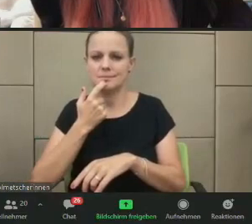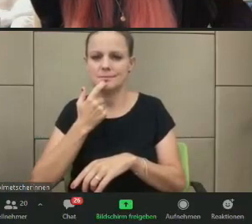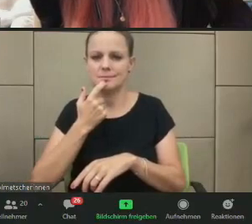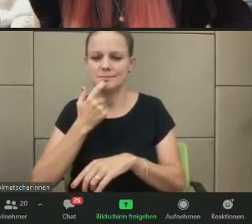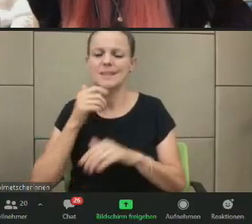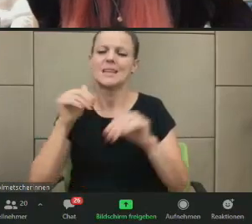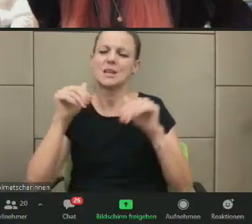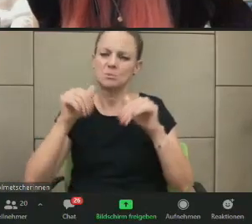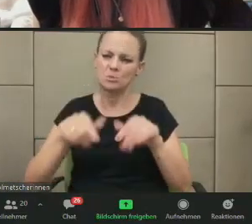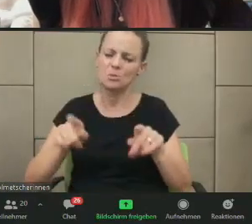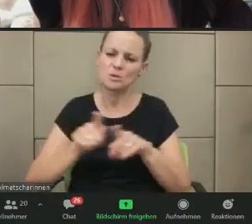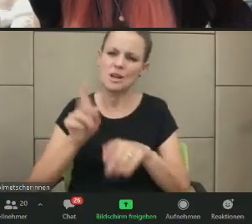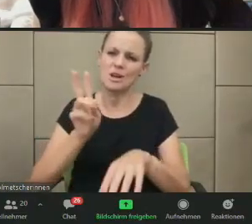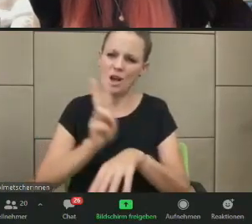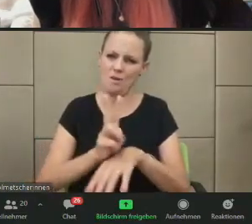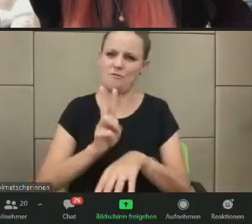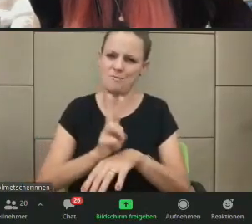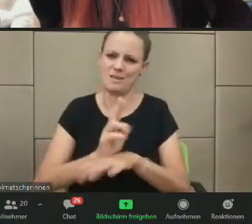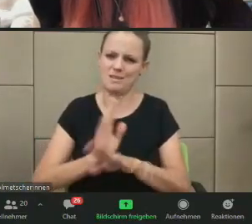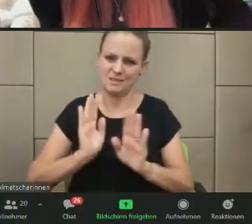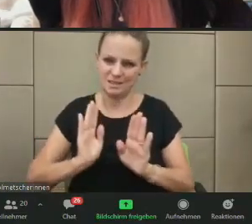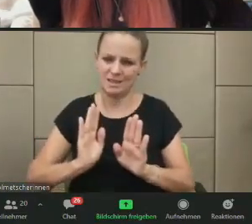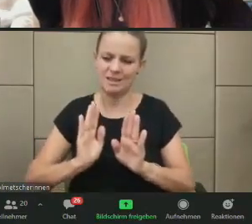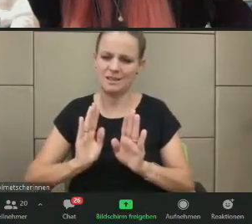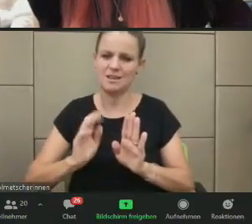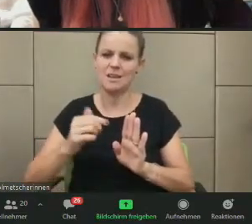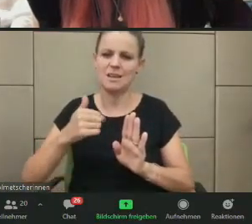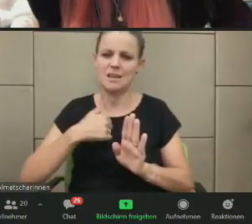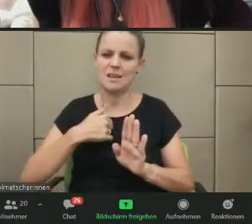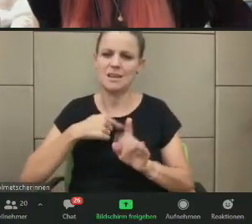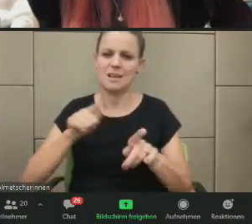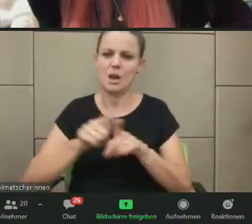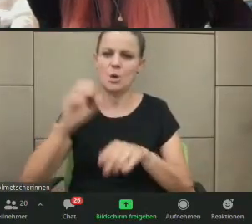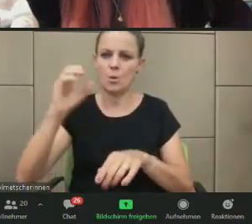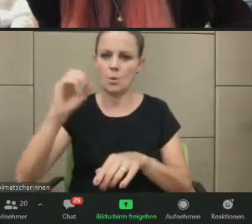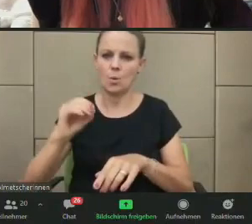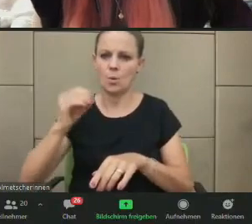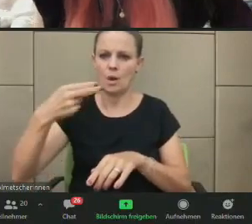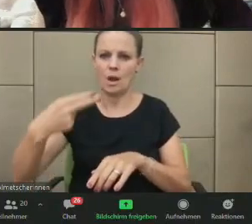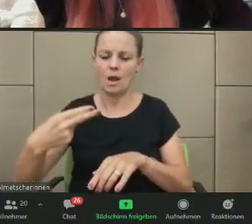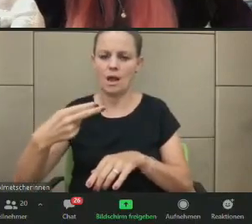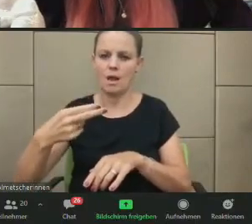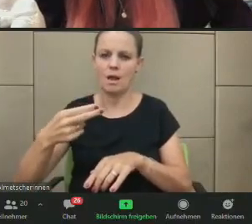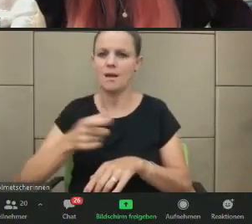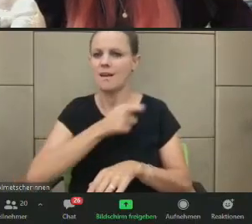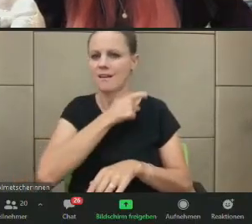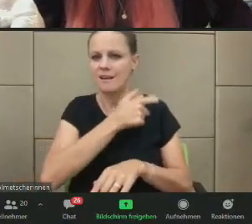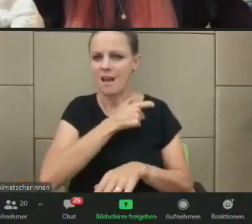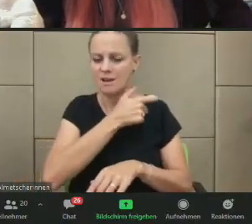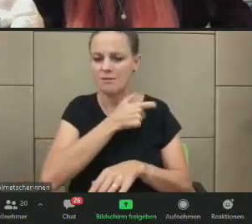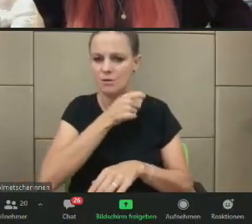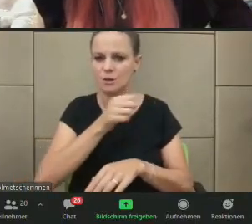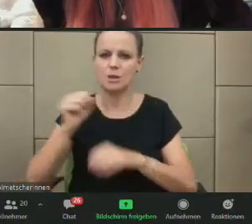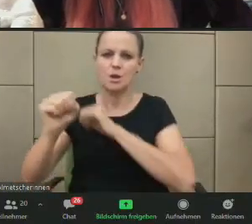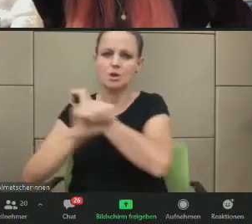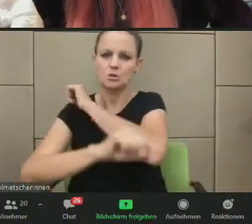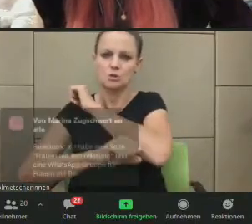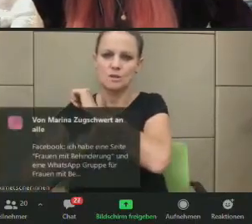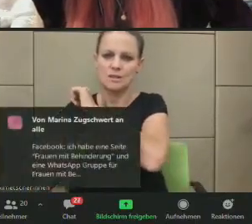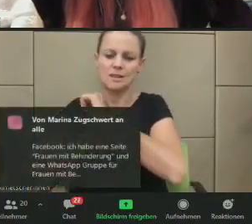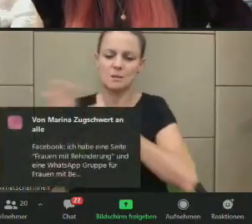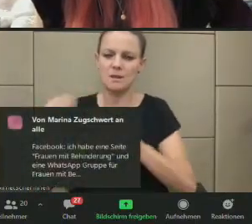da ein bisschen aufpassen und ich bin ja auch in der ÖH Klagenfurt für den Bereich Studieren mit Behinderung zuständig. Das